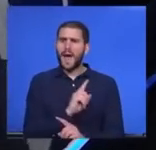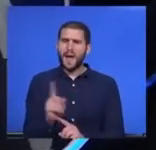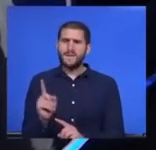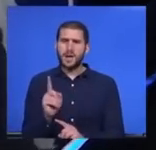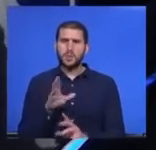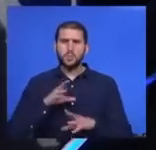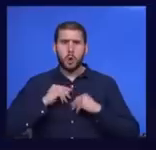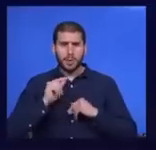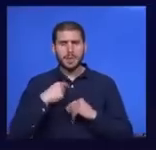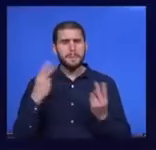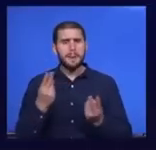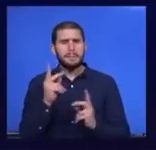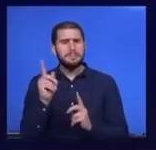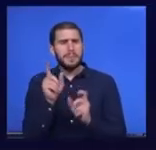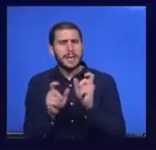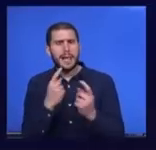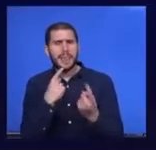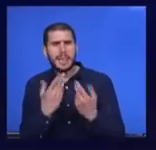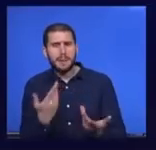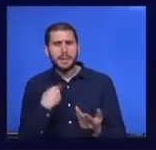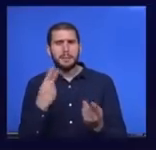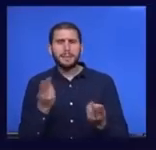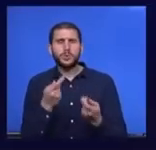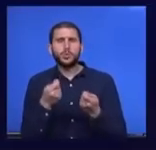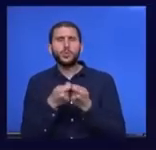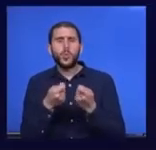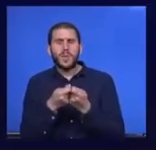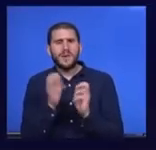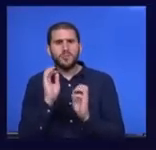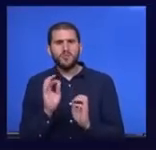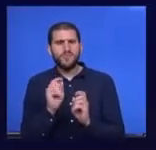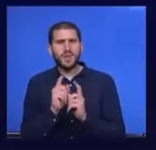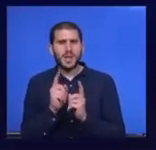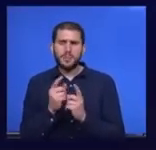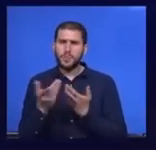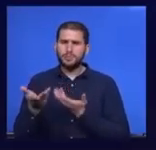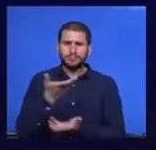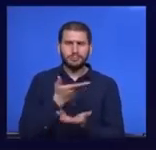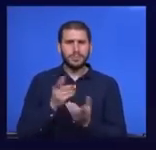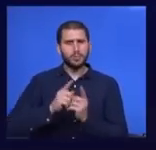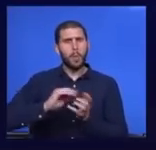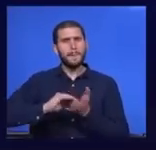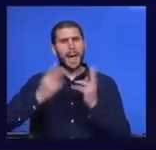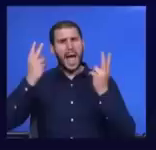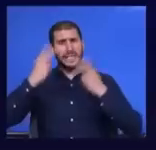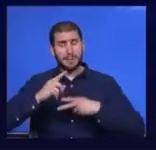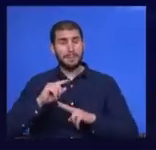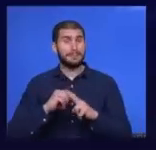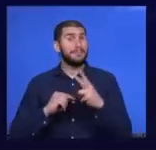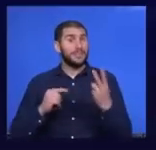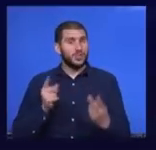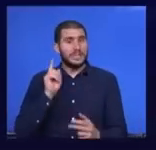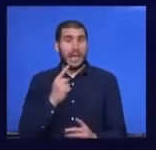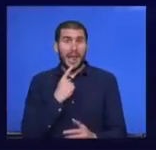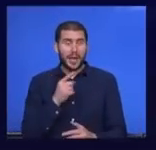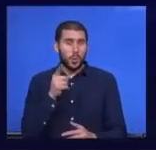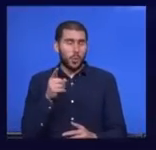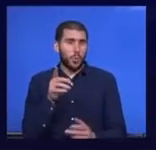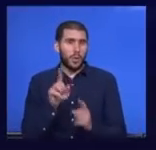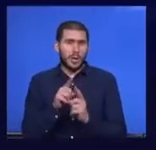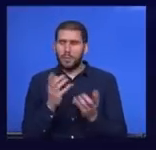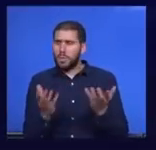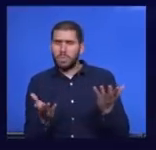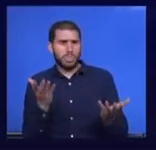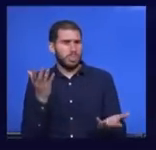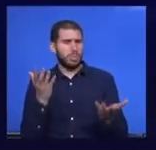אני מחפש מישהו לדבר איתו, אני רוצה למצוא שותף כדי להעביר את הדבר הזה יחסית בהסכמה. אבל מצד שני צריך להגיד, הוא פה בין הפטיש